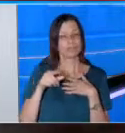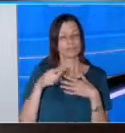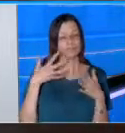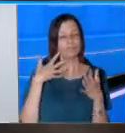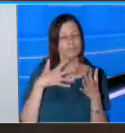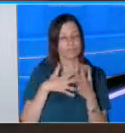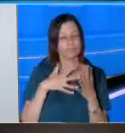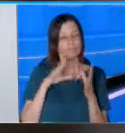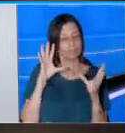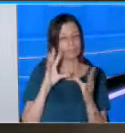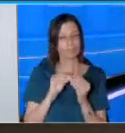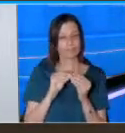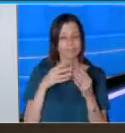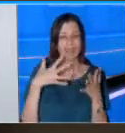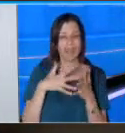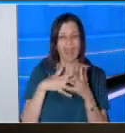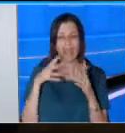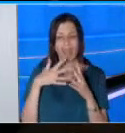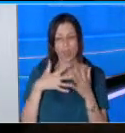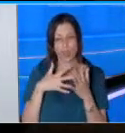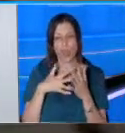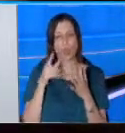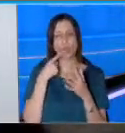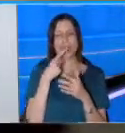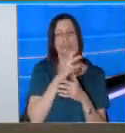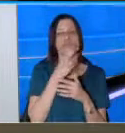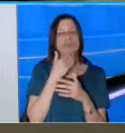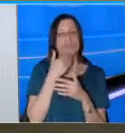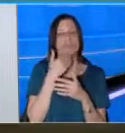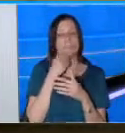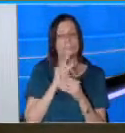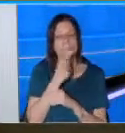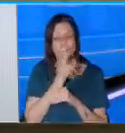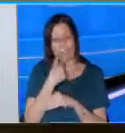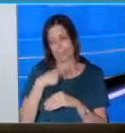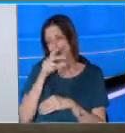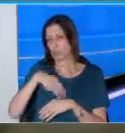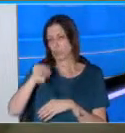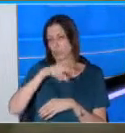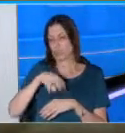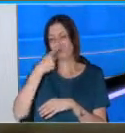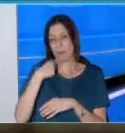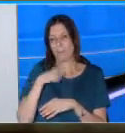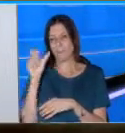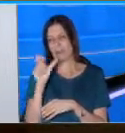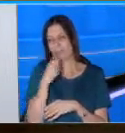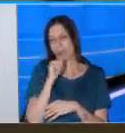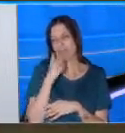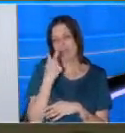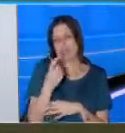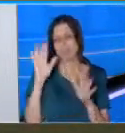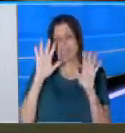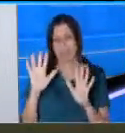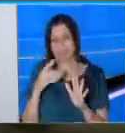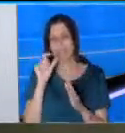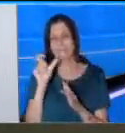הוא גם אחראי על המשטרה. הם אומרים, היהודים התגרו בנו, אנחנו הסתובבנו, ואמרו לנו מילים שאני לא רוצה להגיד פה בטלוויזיה,